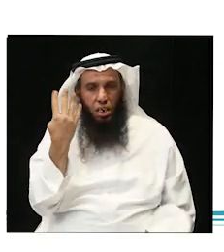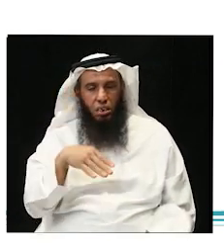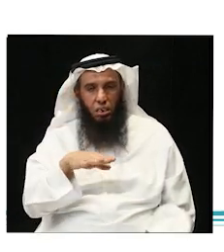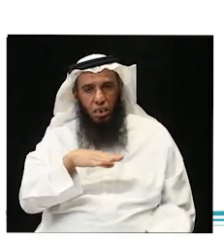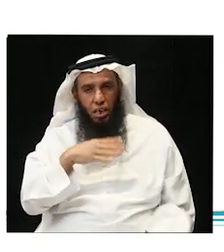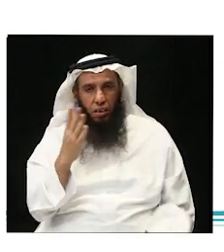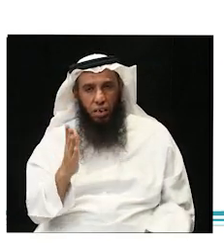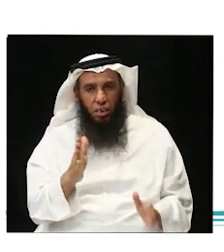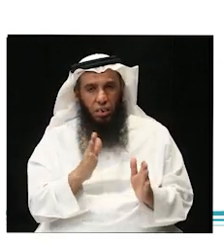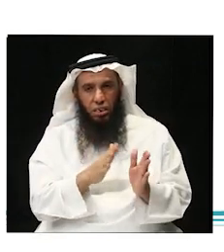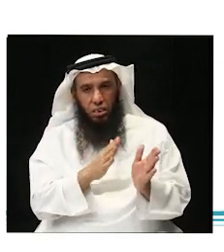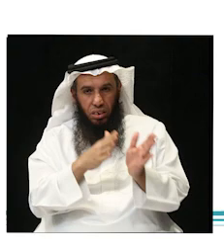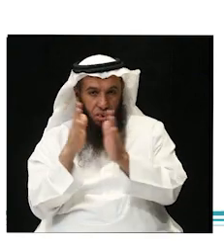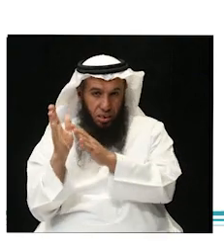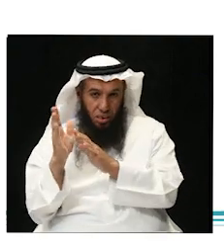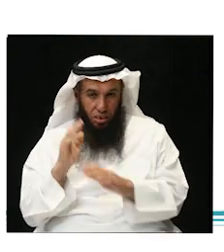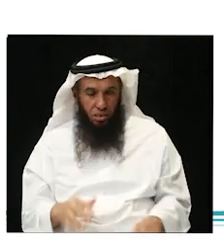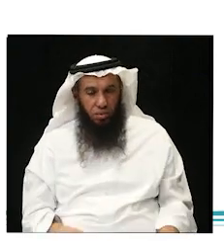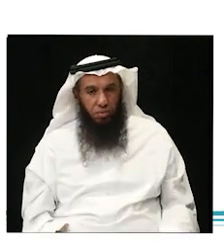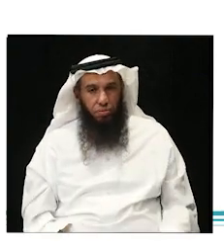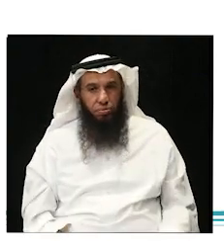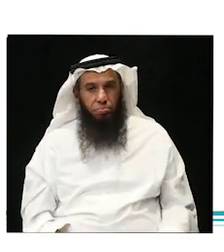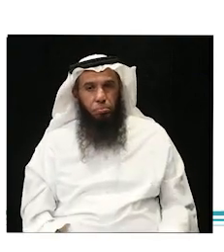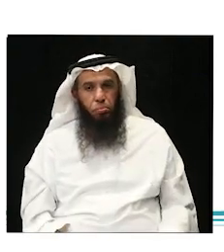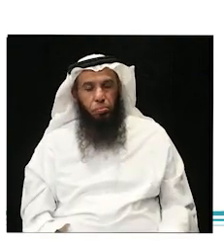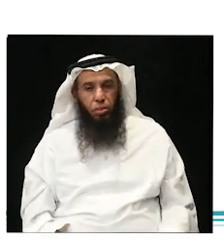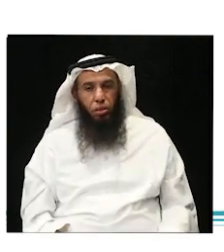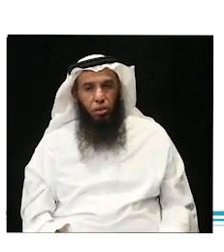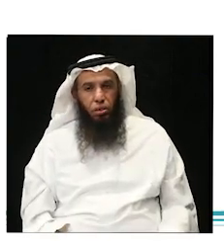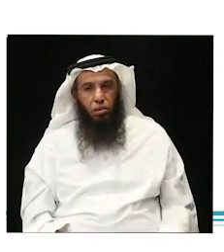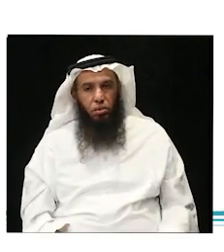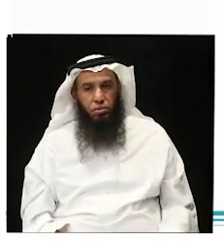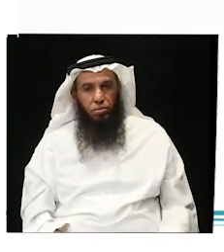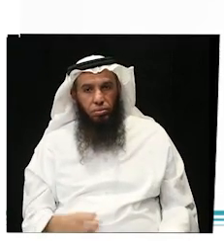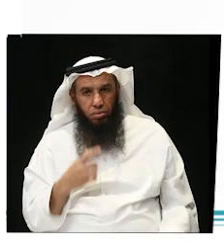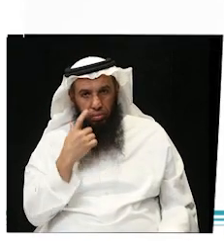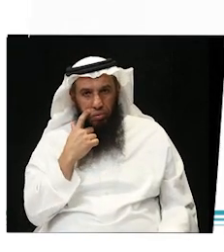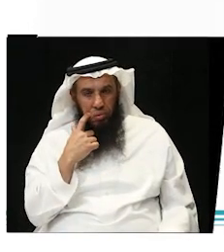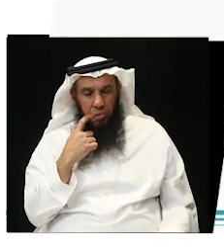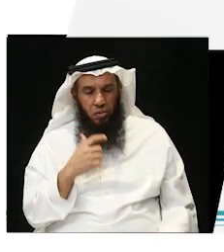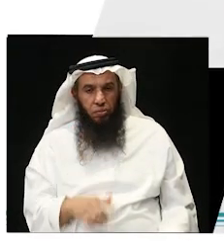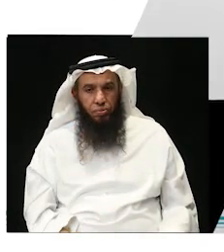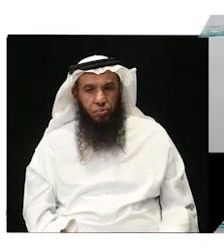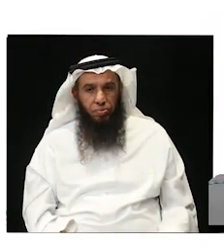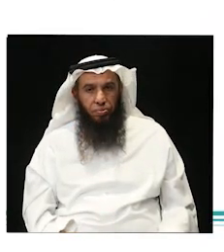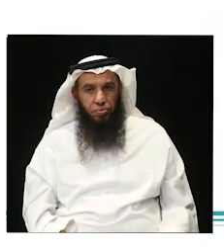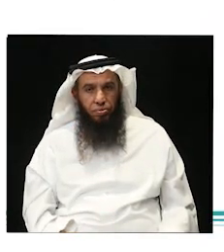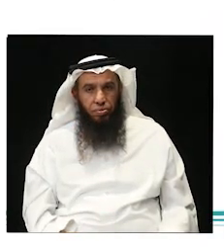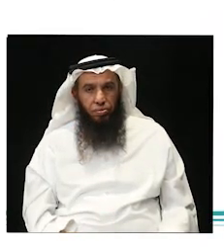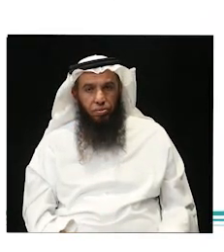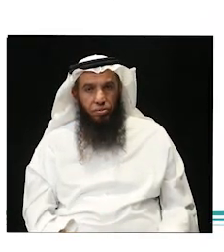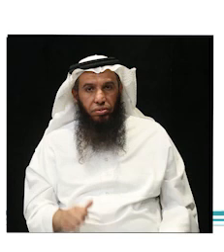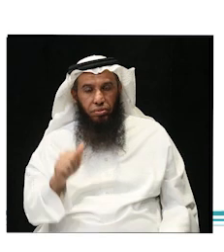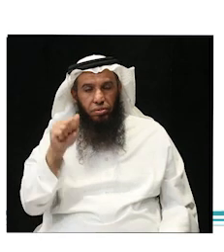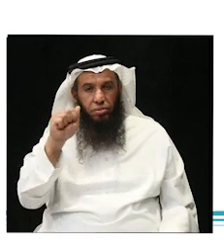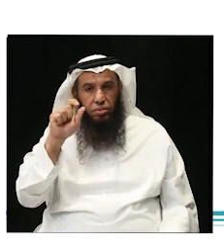في هذه الدروس القادمة سنأخذ شيء من التفاصيل حول العبادات الباطنة. أولا هنا